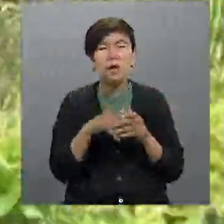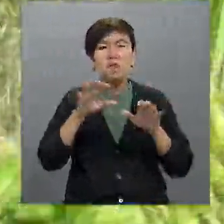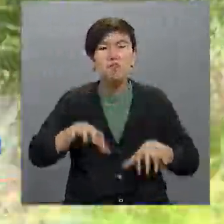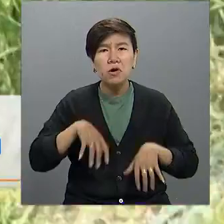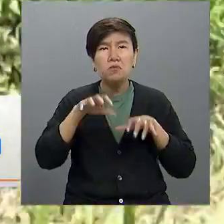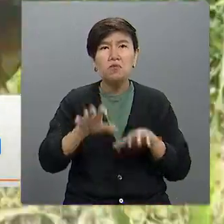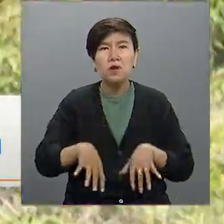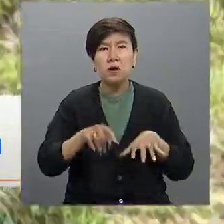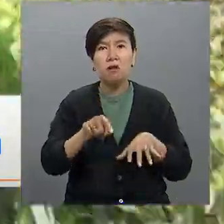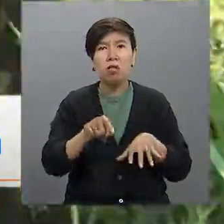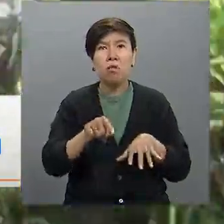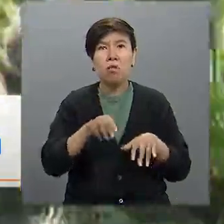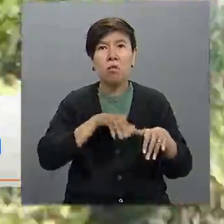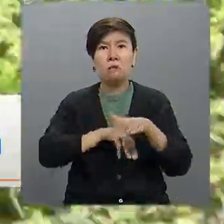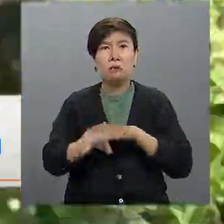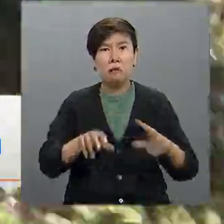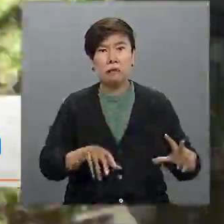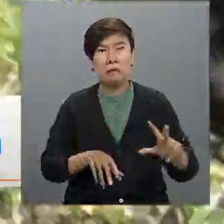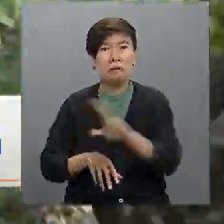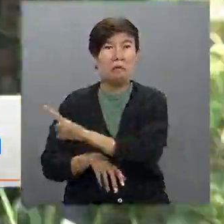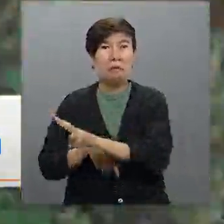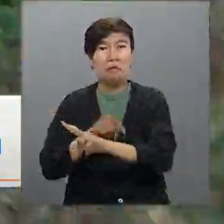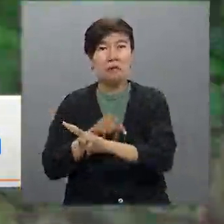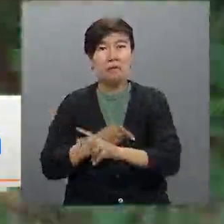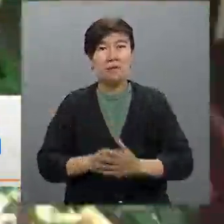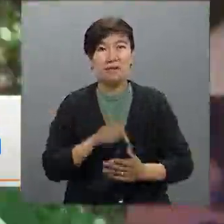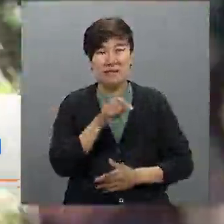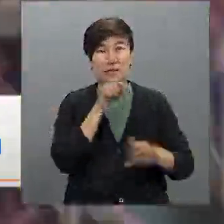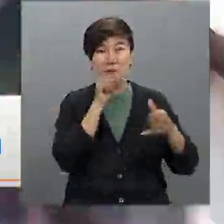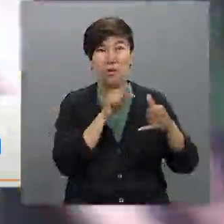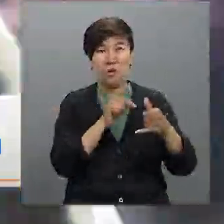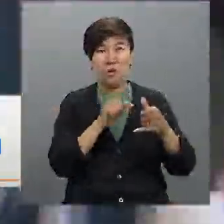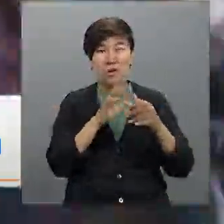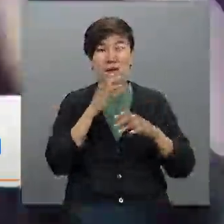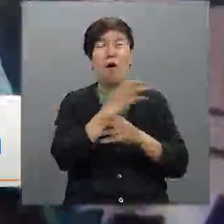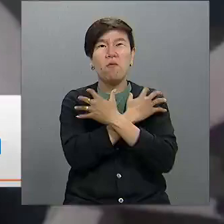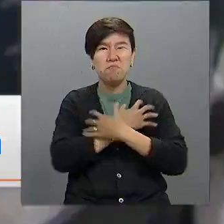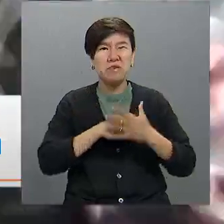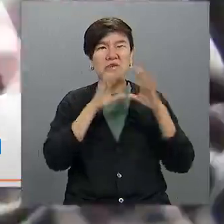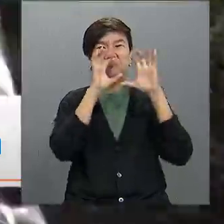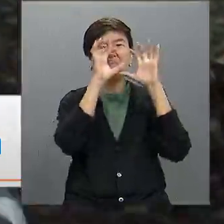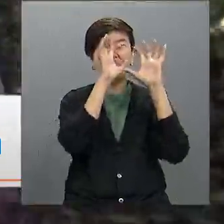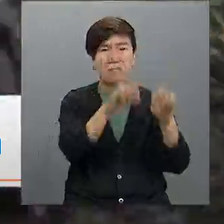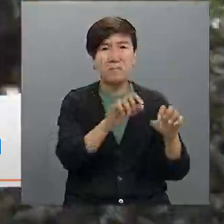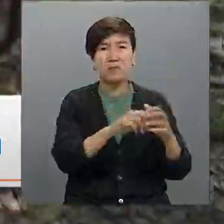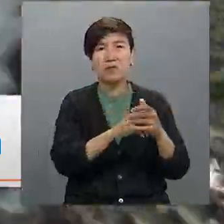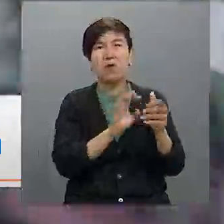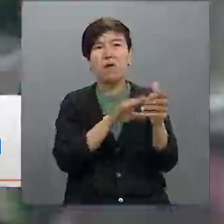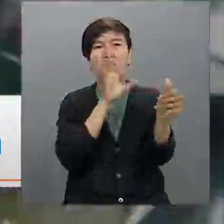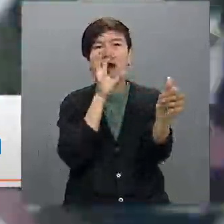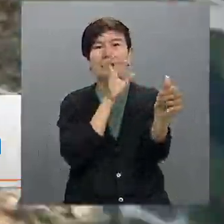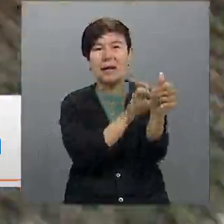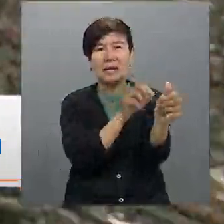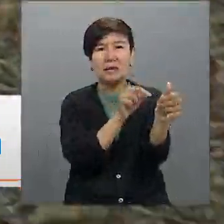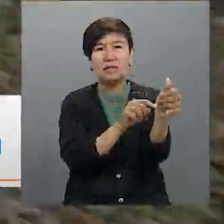บเลยนะคะนี่วิ่งออกมาเนี่ยค่ะแล้วเจ้าหน้าที่ท่านนี้โดนหมีตะปบก็คือว่าโดนกัดเข้าที่ก้นแล้วก็ขาค่ะ